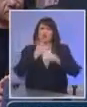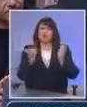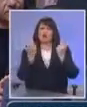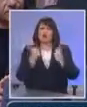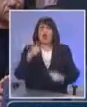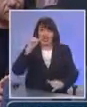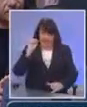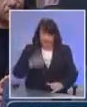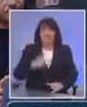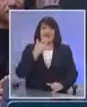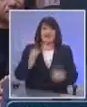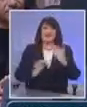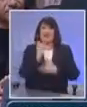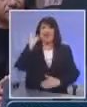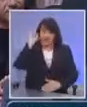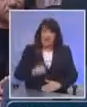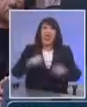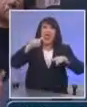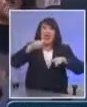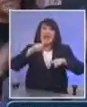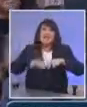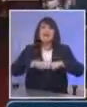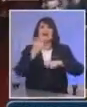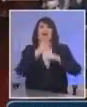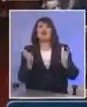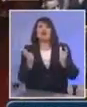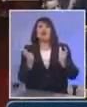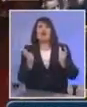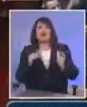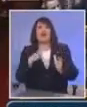Αυγή θέλουμε σχολεία ελληνικά. Είναι έγκλημα αυτό.